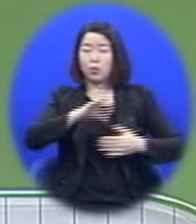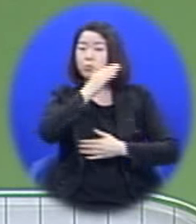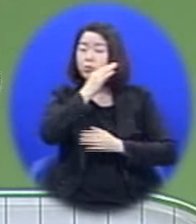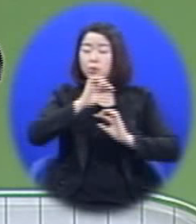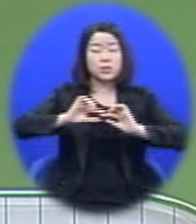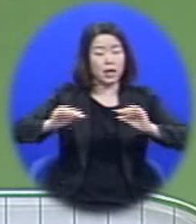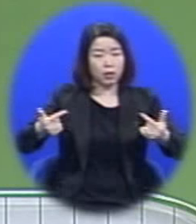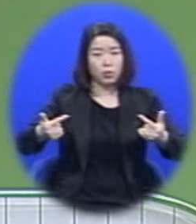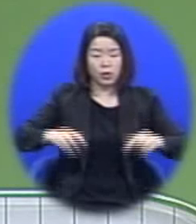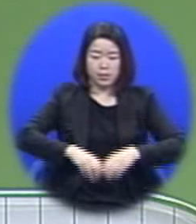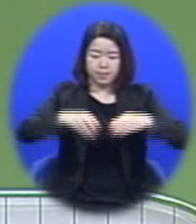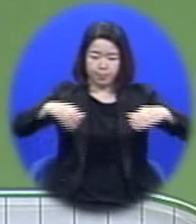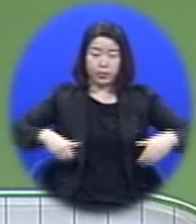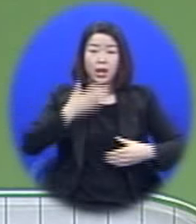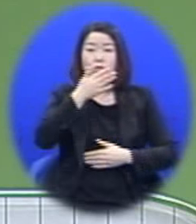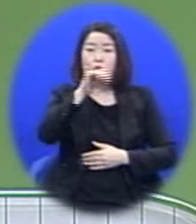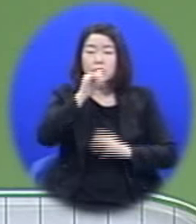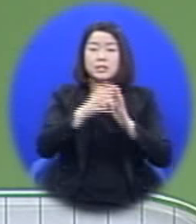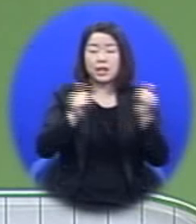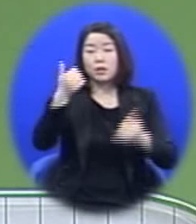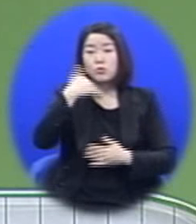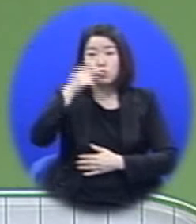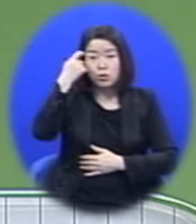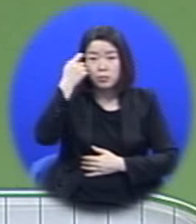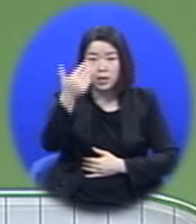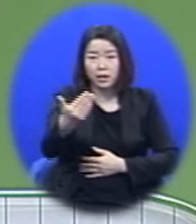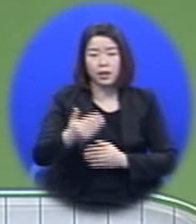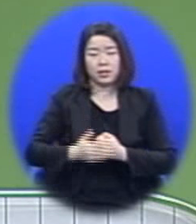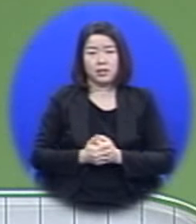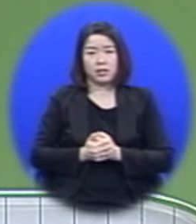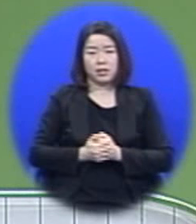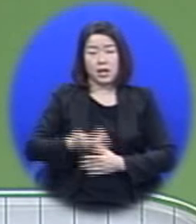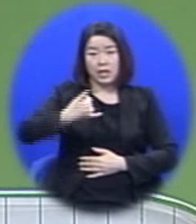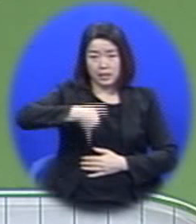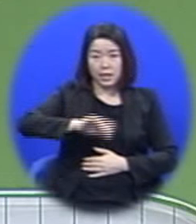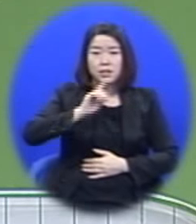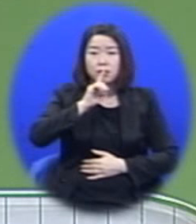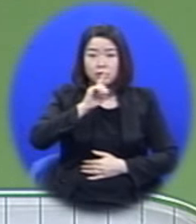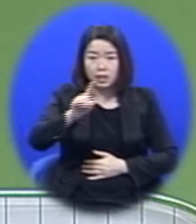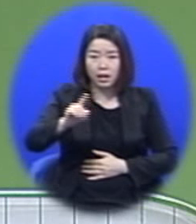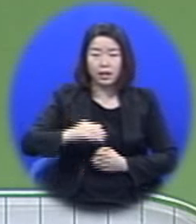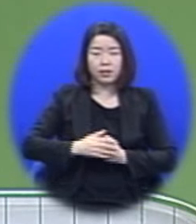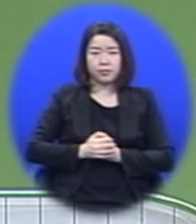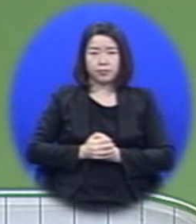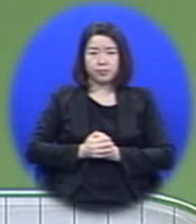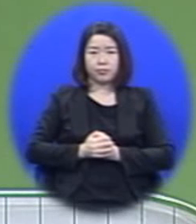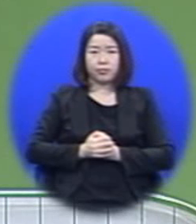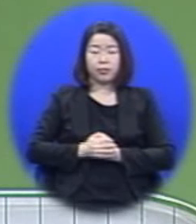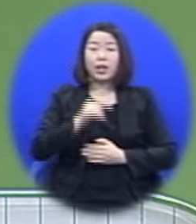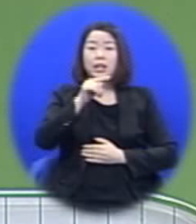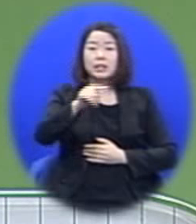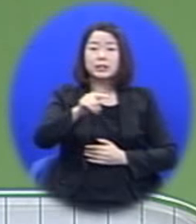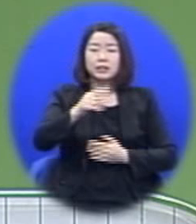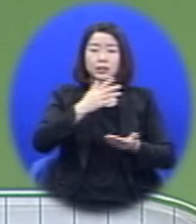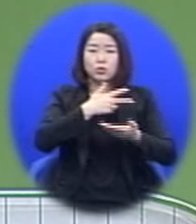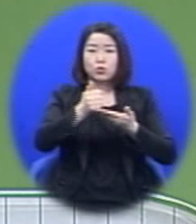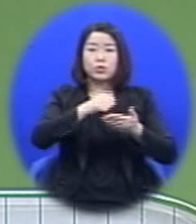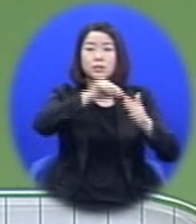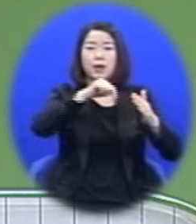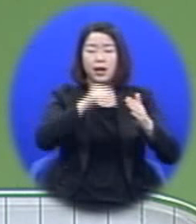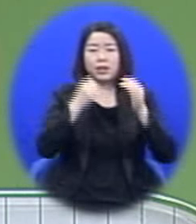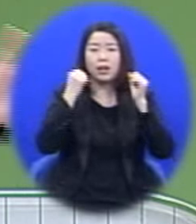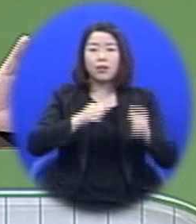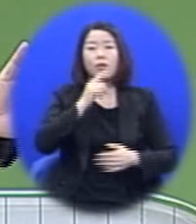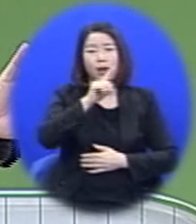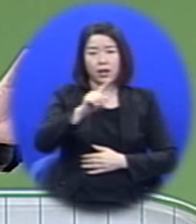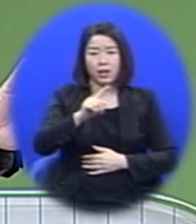않고 담대할 수 있는 사람이 누굽니까? 자녀들아, 그 안에 거하라.